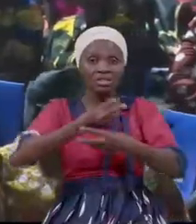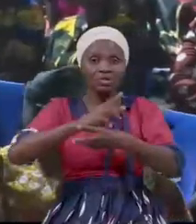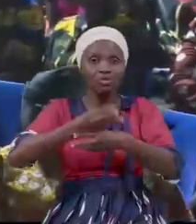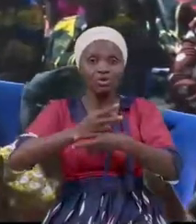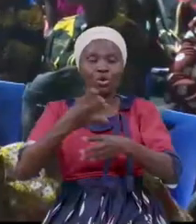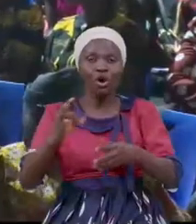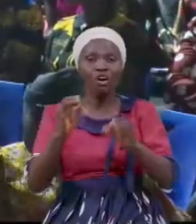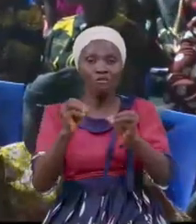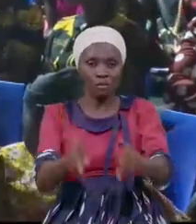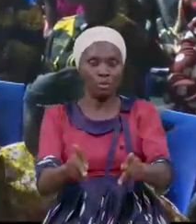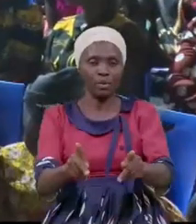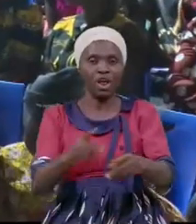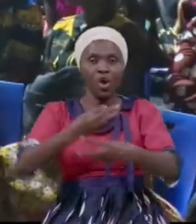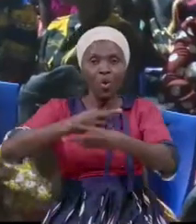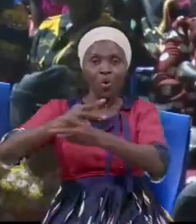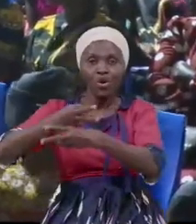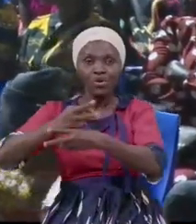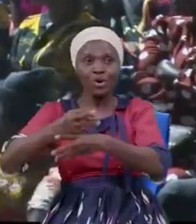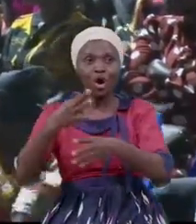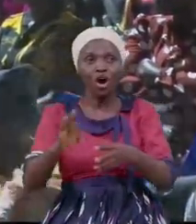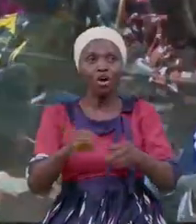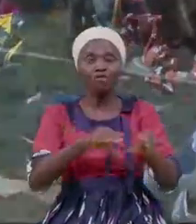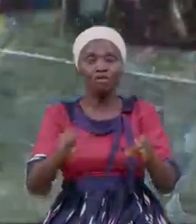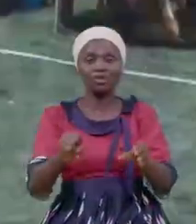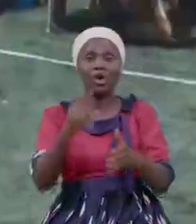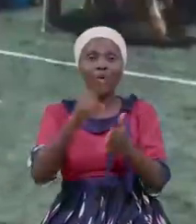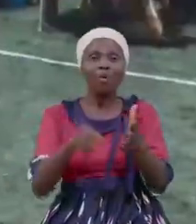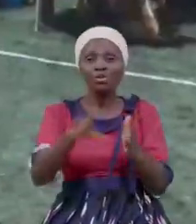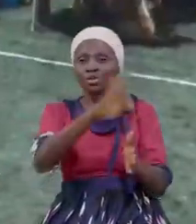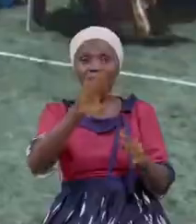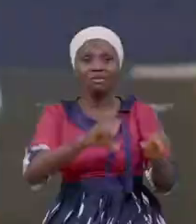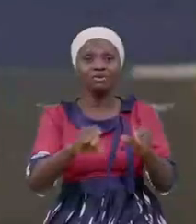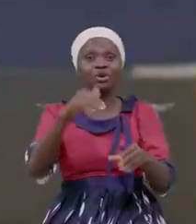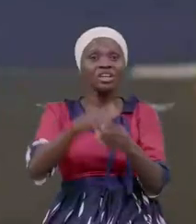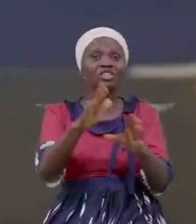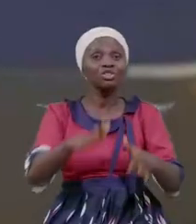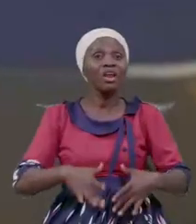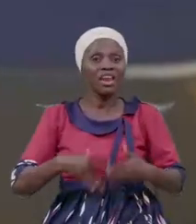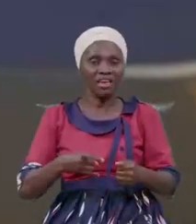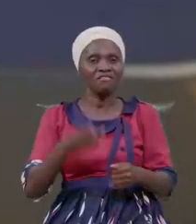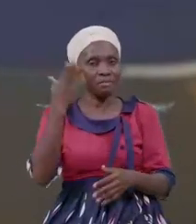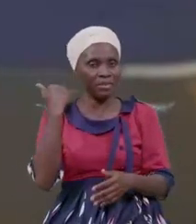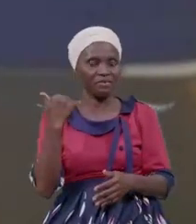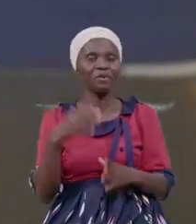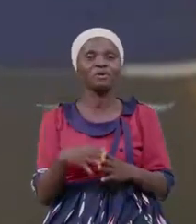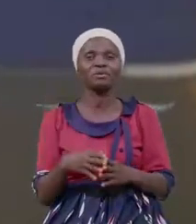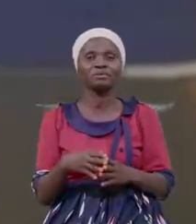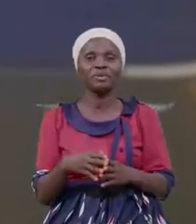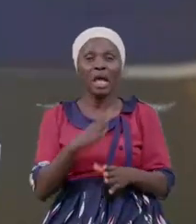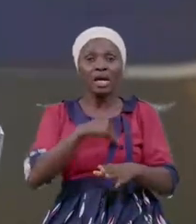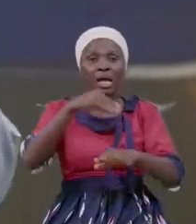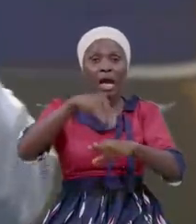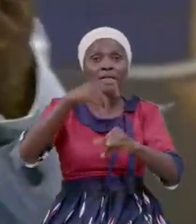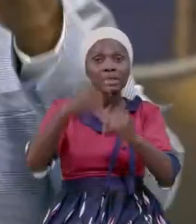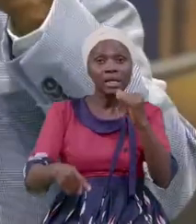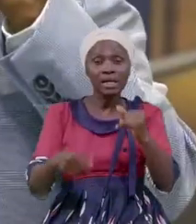vie une fenêtre de faire ce que tu n'as jamais fait dans ta vie et finalement l'enfant a